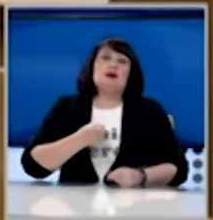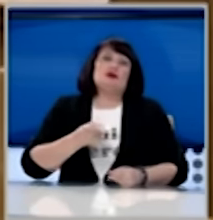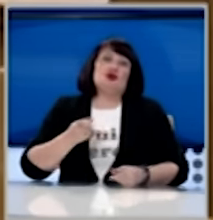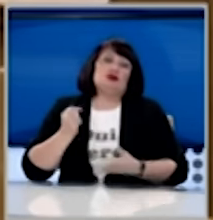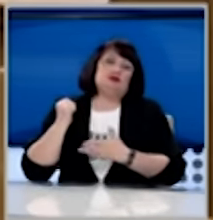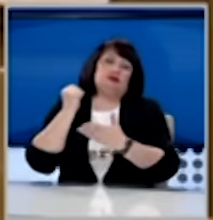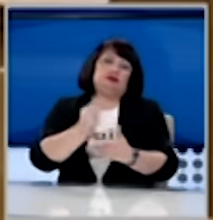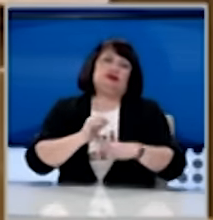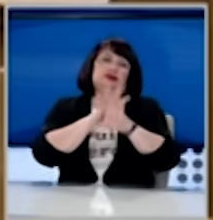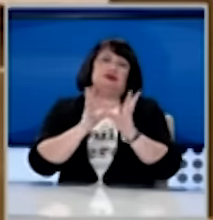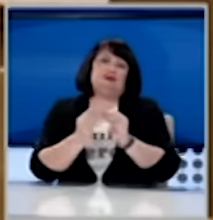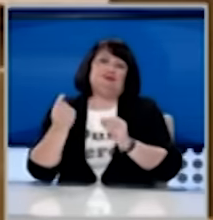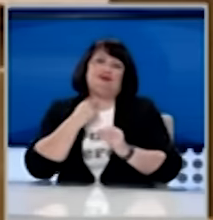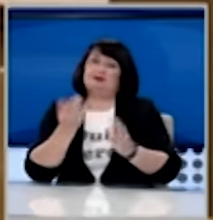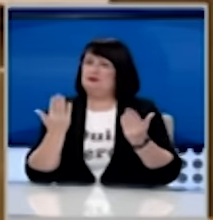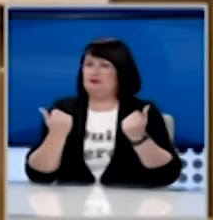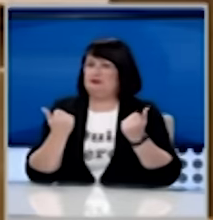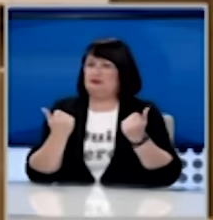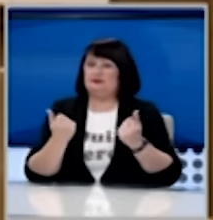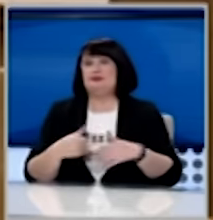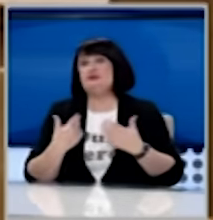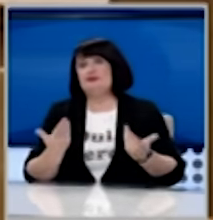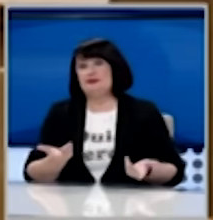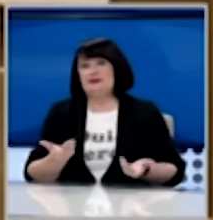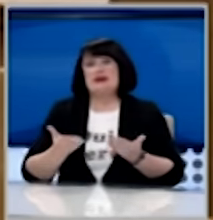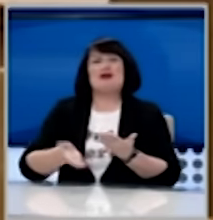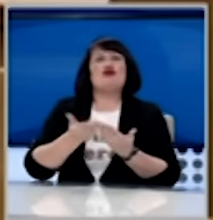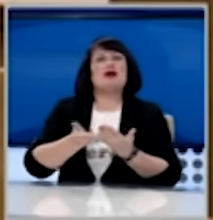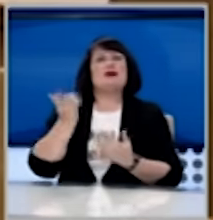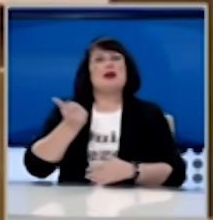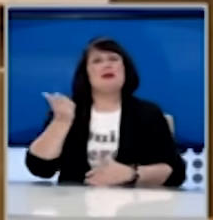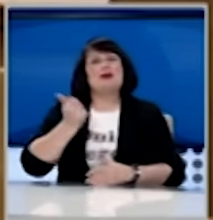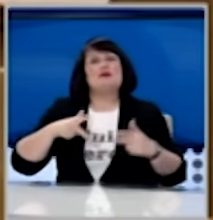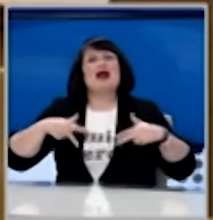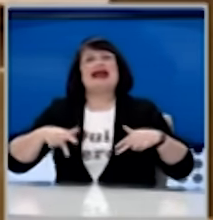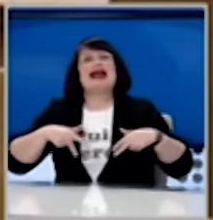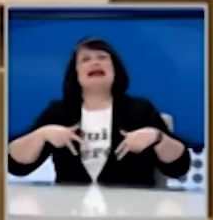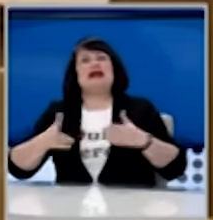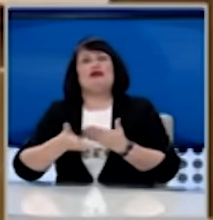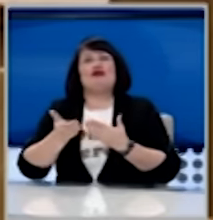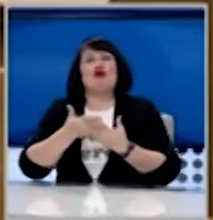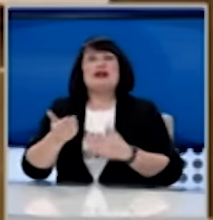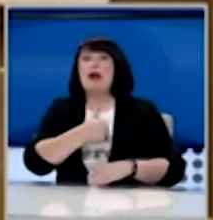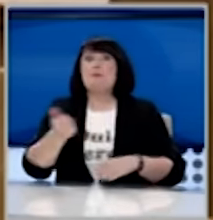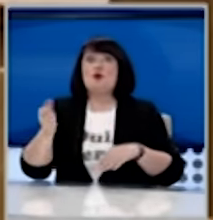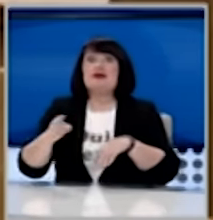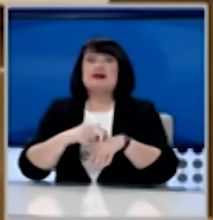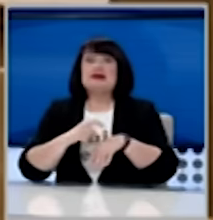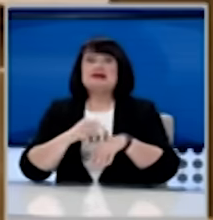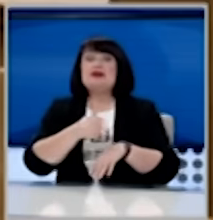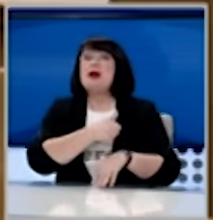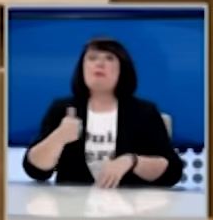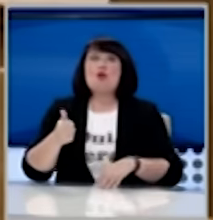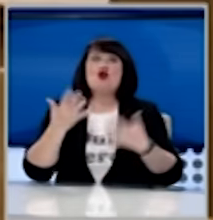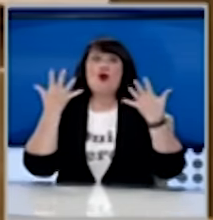συνολική κάλυψη της απώλειας ενώ το βοήθημα της κρατικής αρωγής έχουν λάβει μέχρι στιγμής